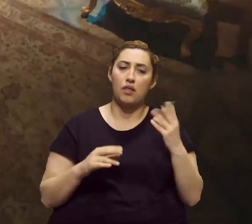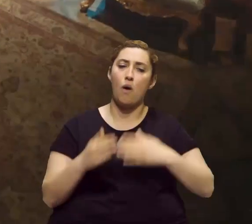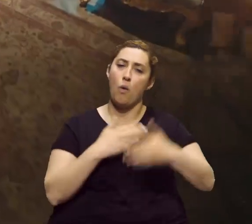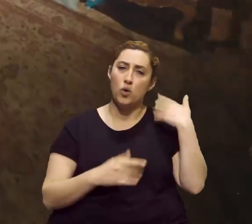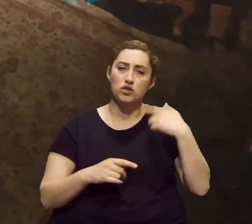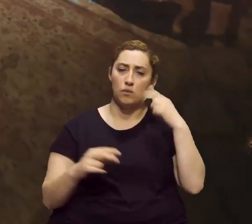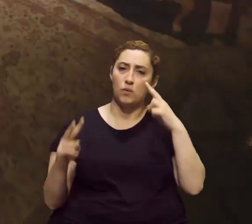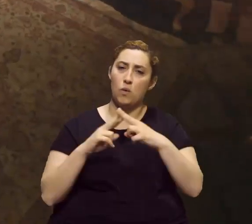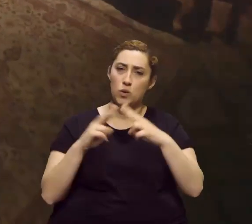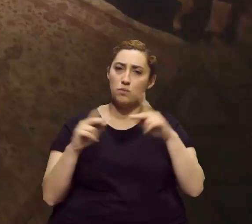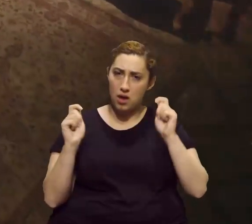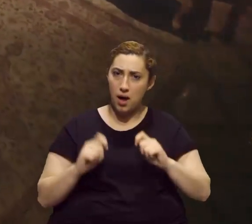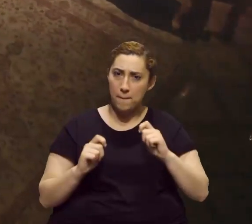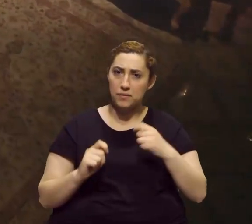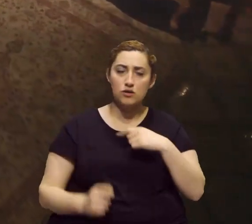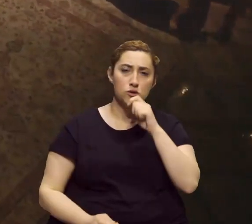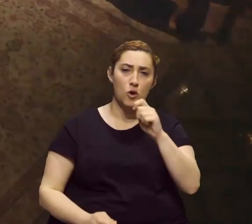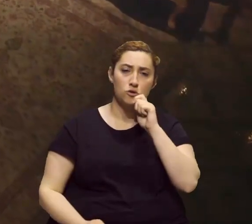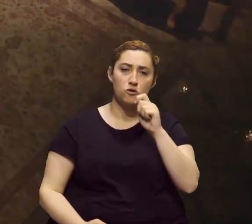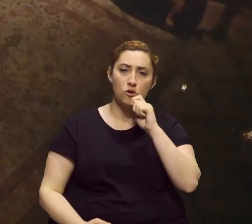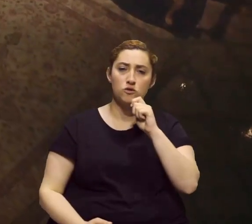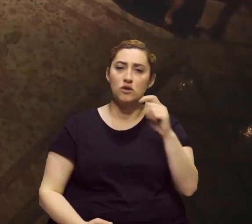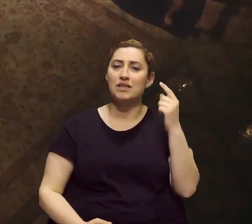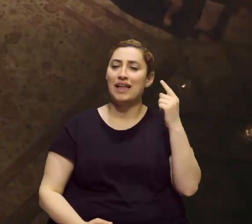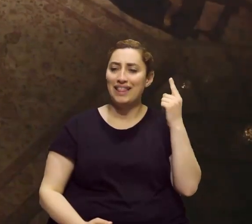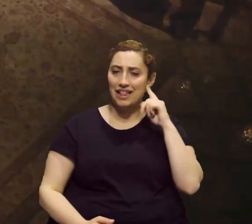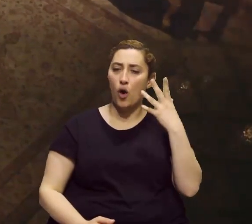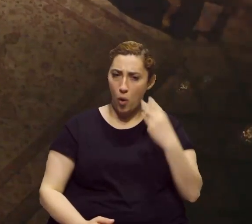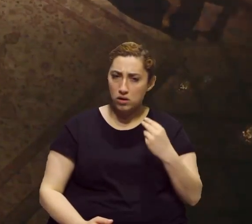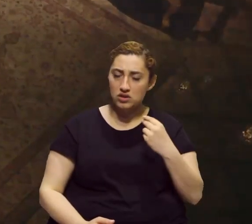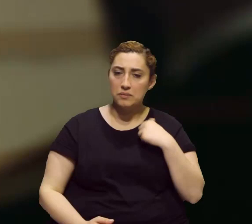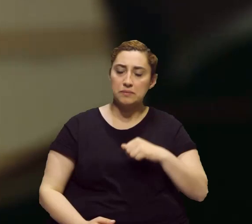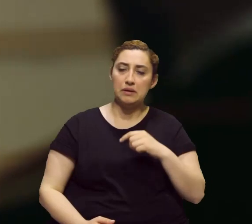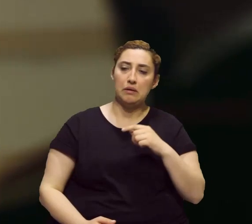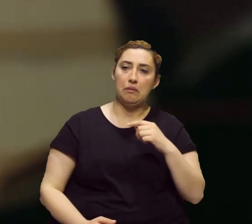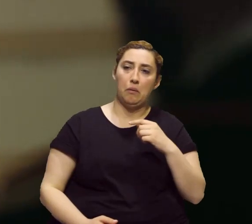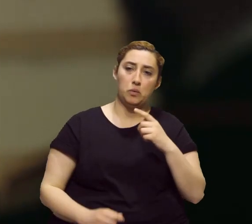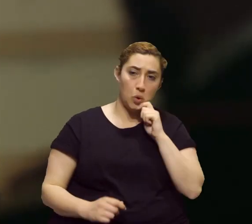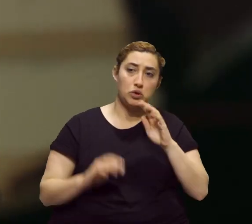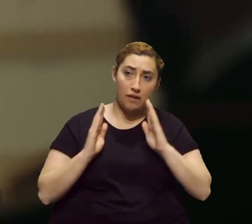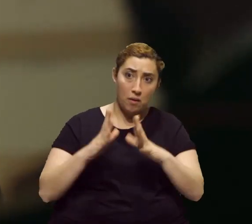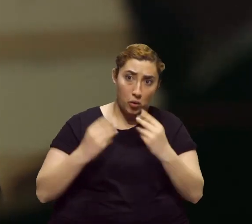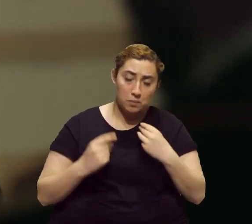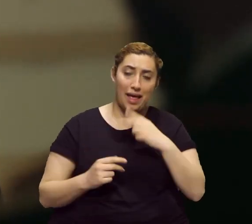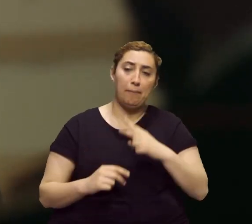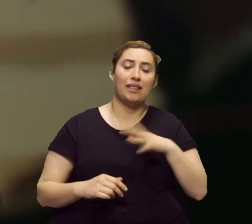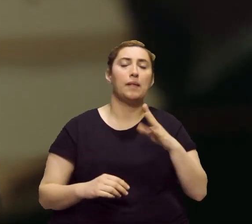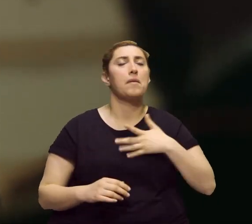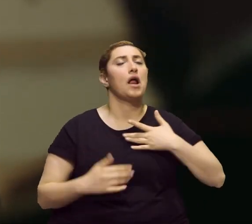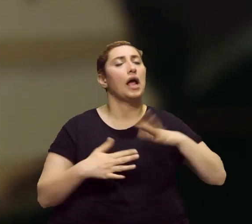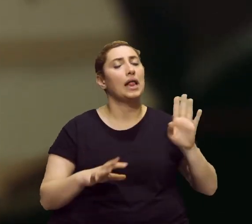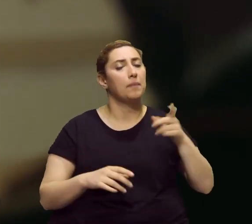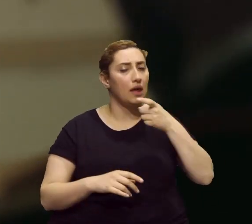önce yaptığımız görüşmelerde verilmiş sözlerin yerine getirileceğinden emin olamıyoruz. Merak etmeyin